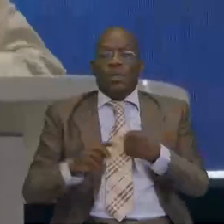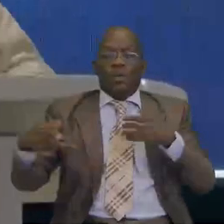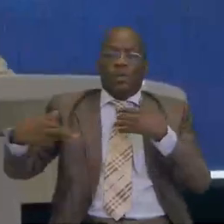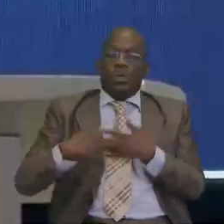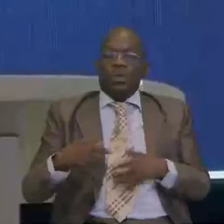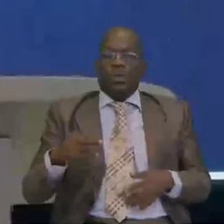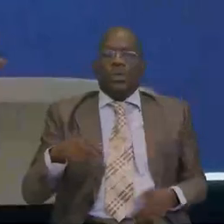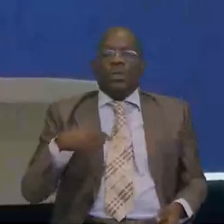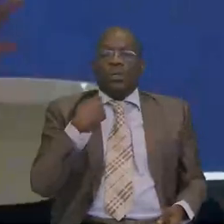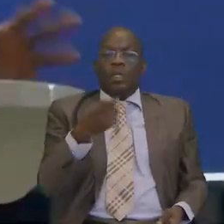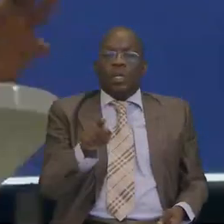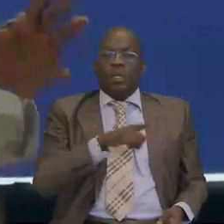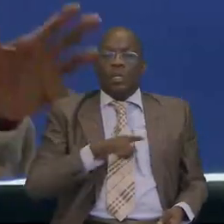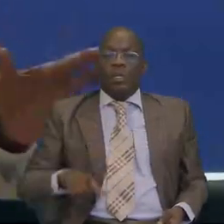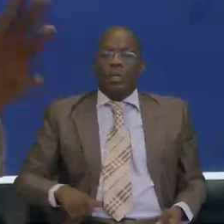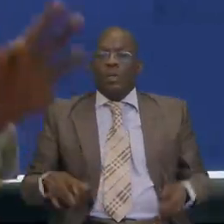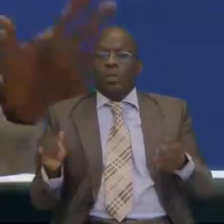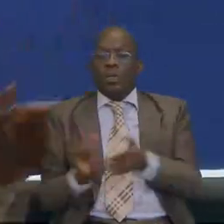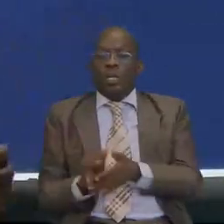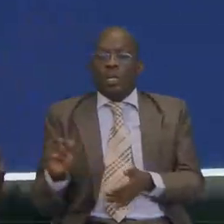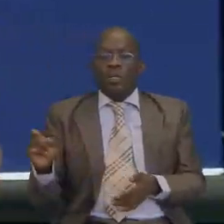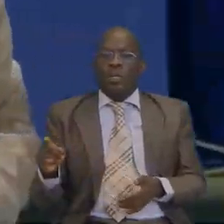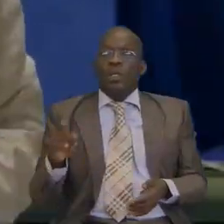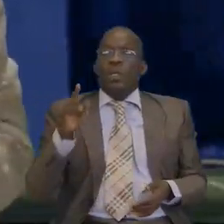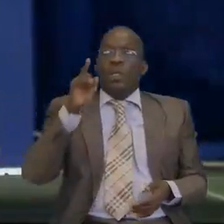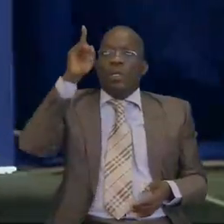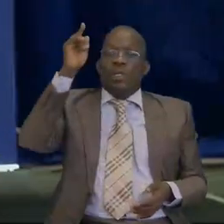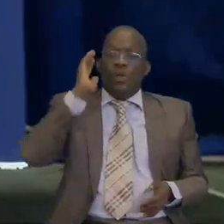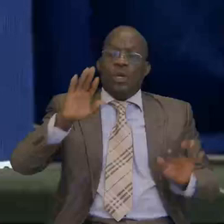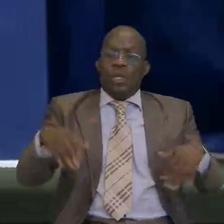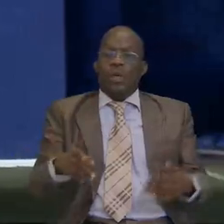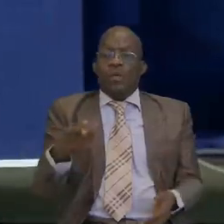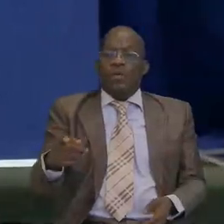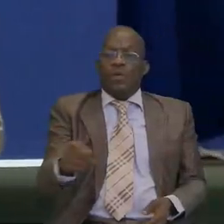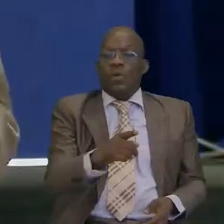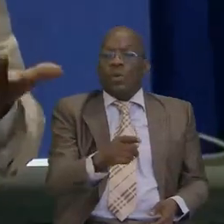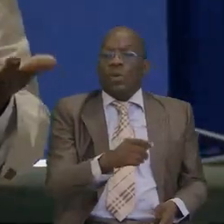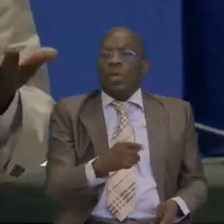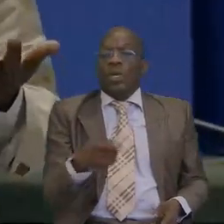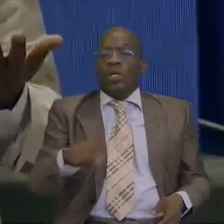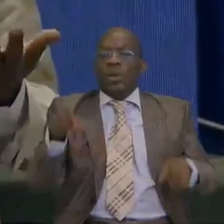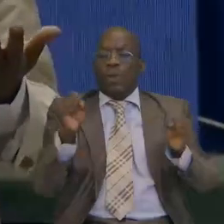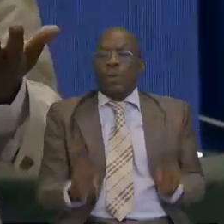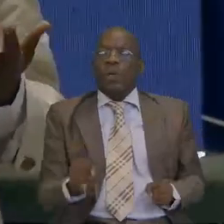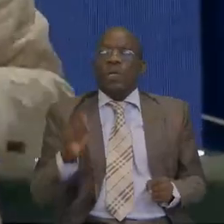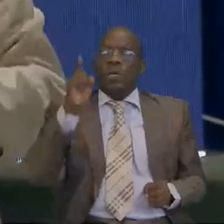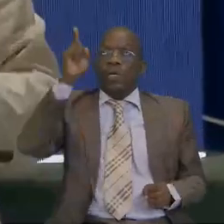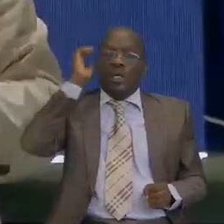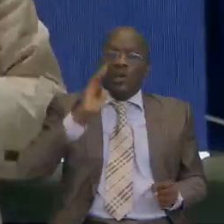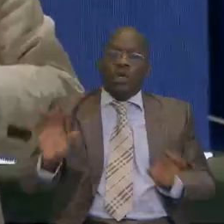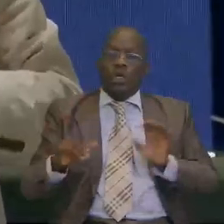restaurer par le Seigneur qui t'accorde la puissance.